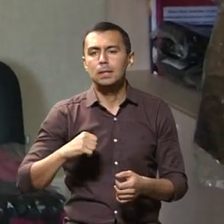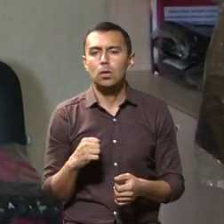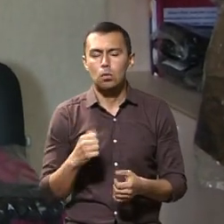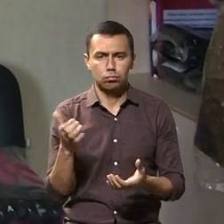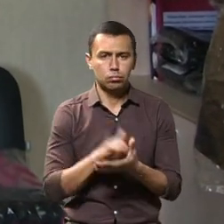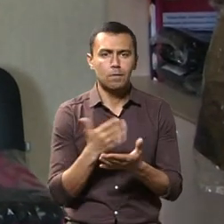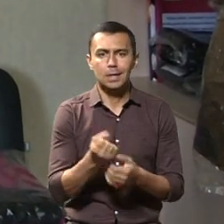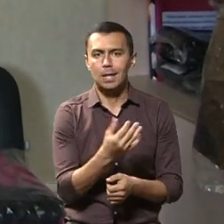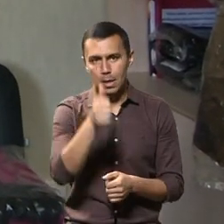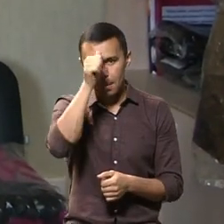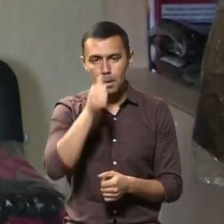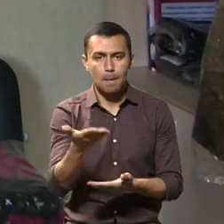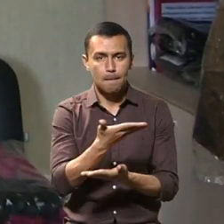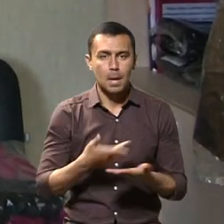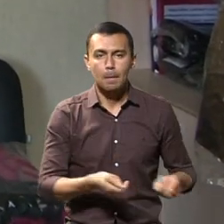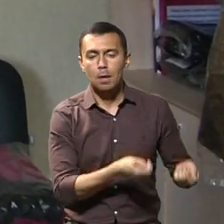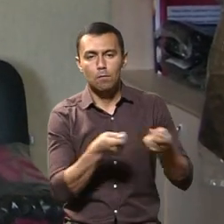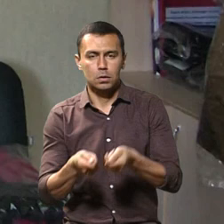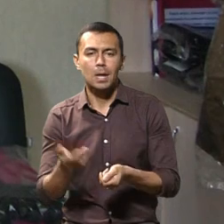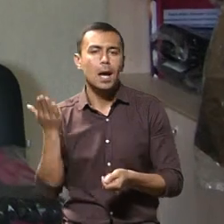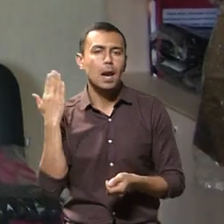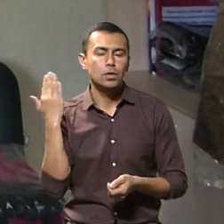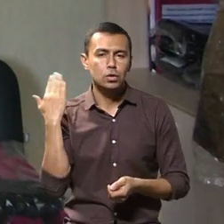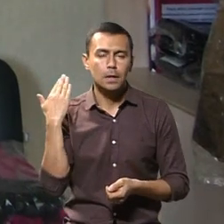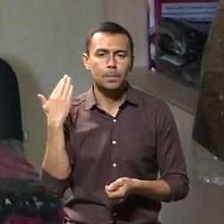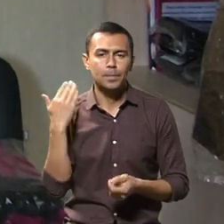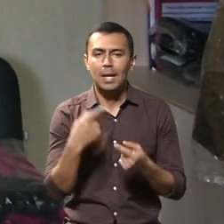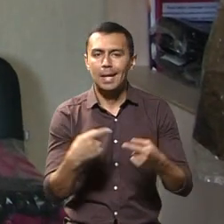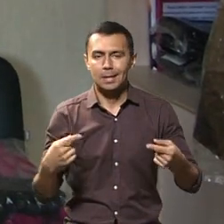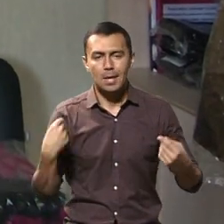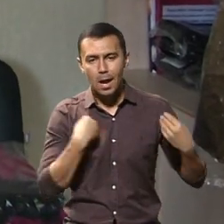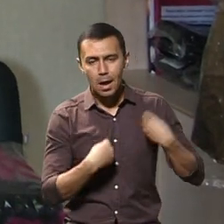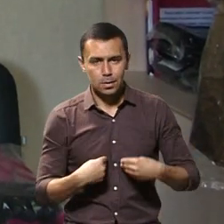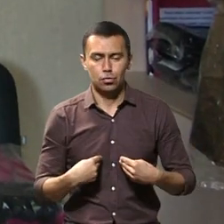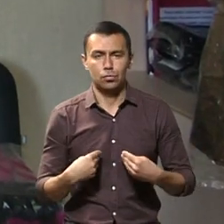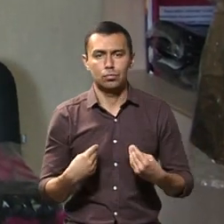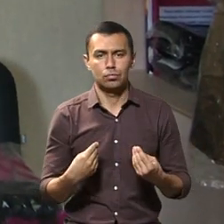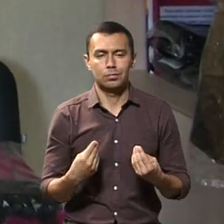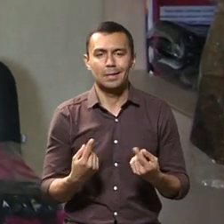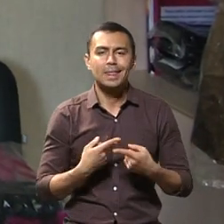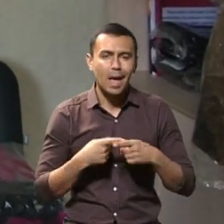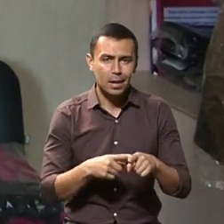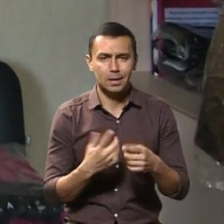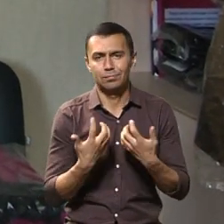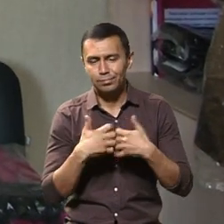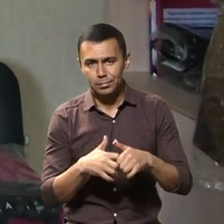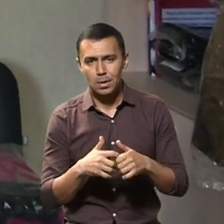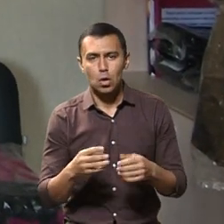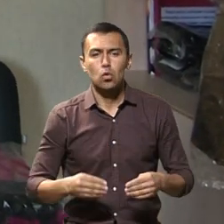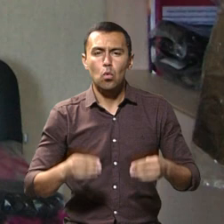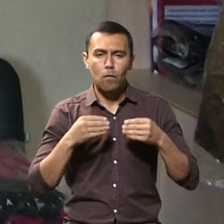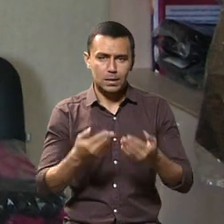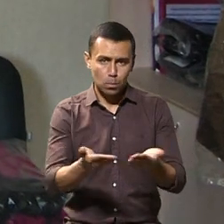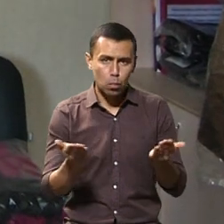декілька місяців. Ми привозили їм раніше різні речі для побутового вжитку. Це були і ковдри, і